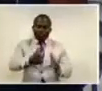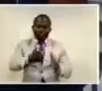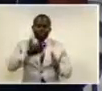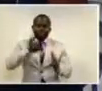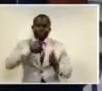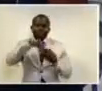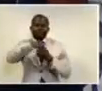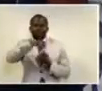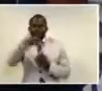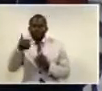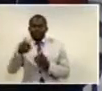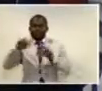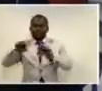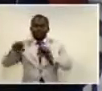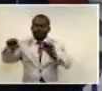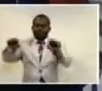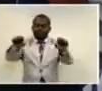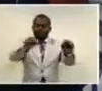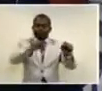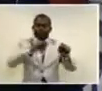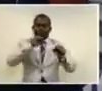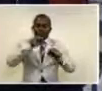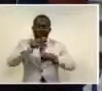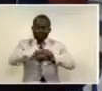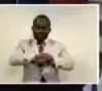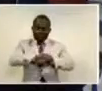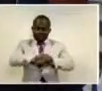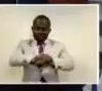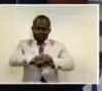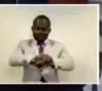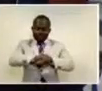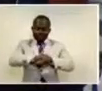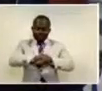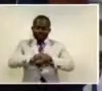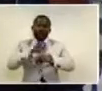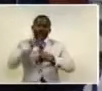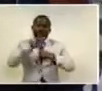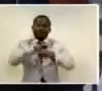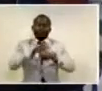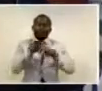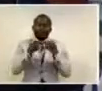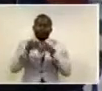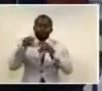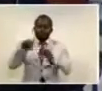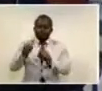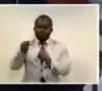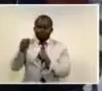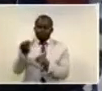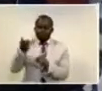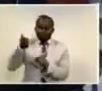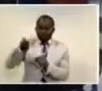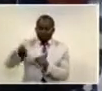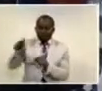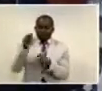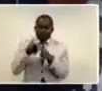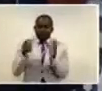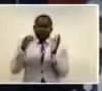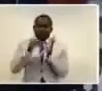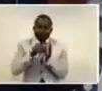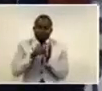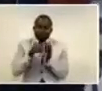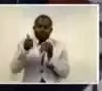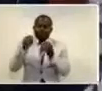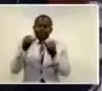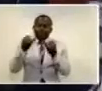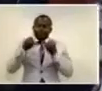afite n'izindi ngwate ahandi ntiyazifata, ntibazifata ahubwo bafate amafaranga y'uyu. Ndetse